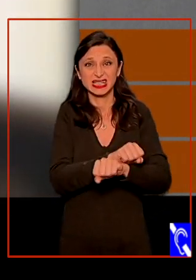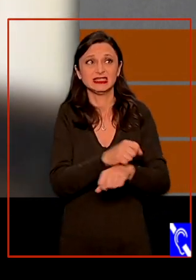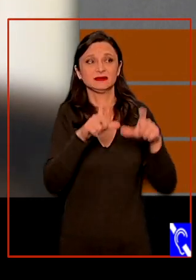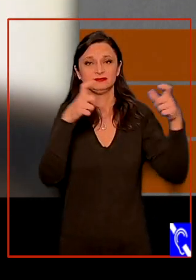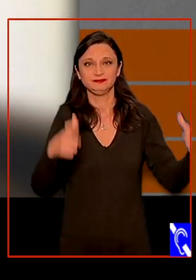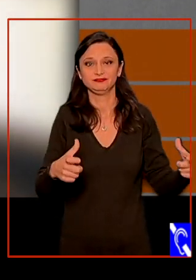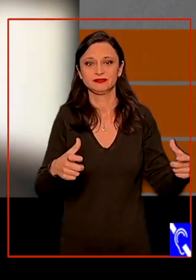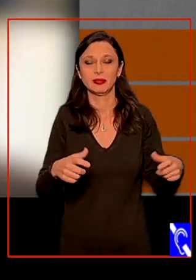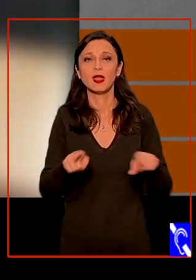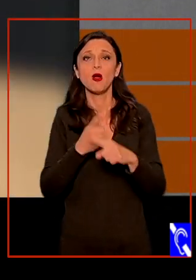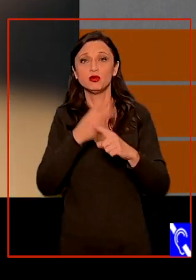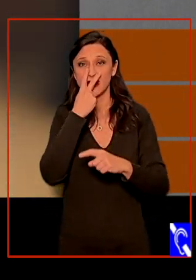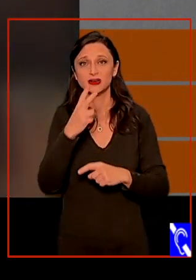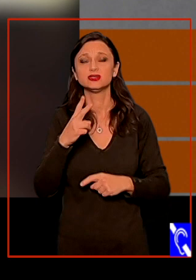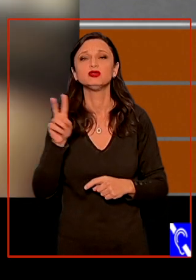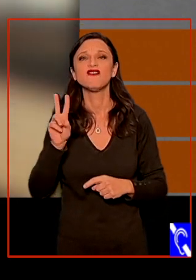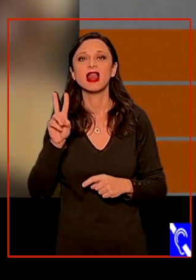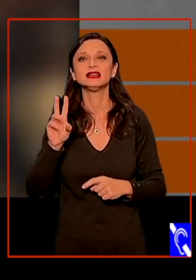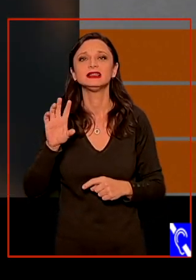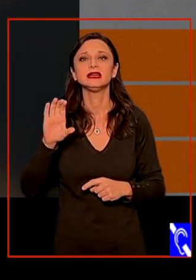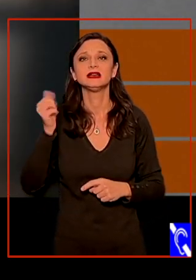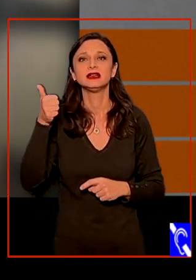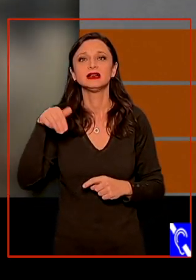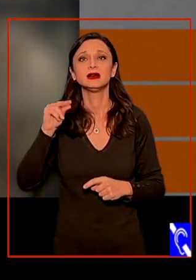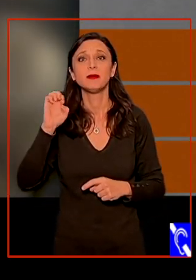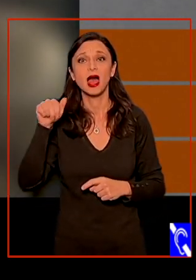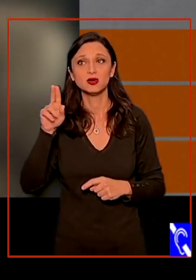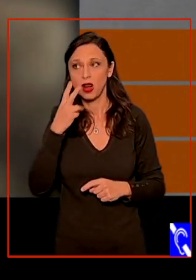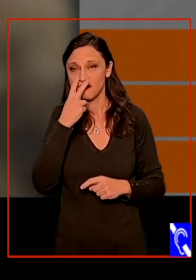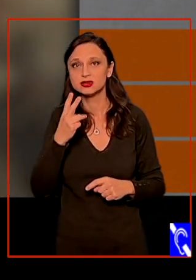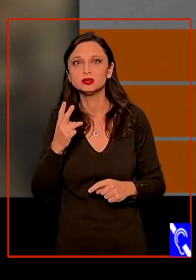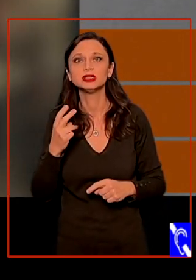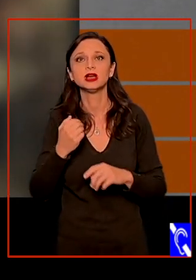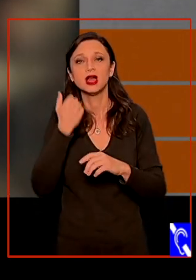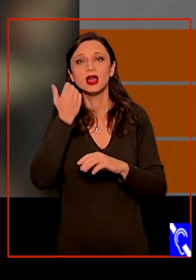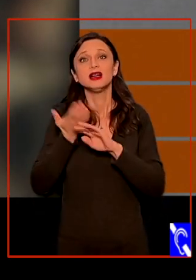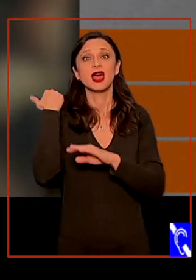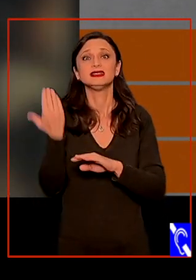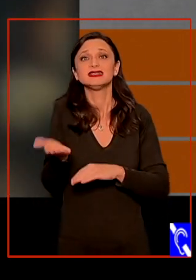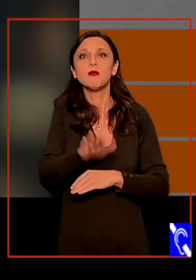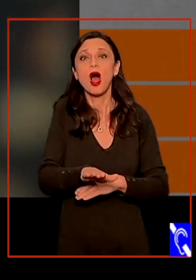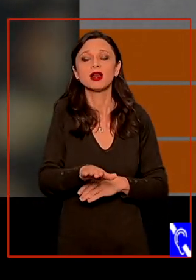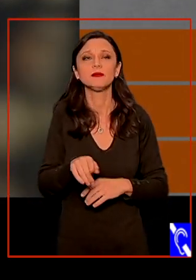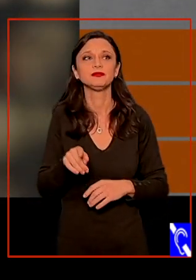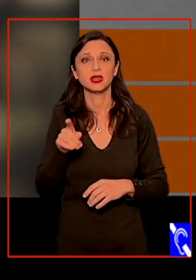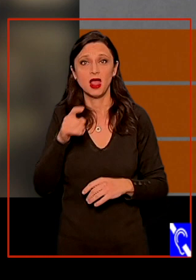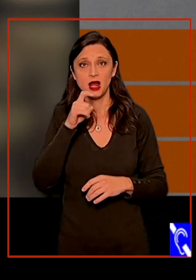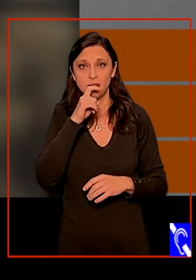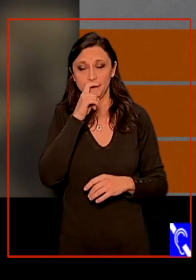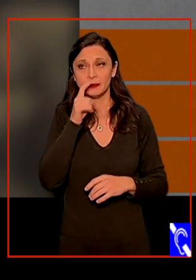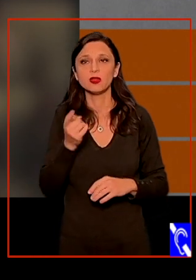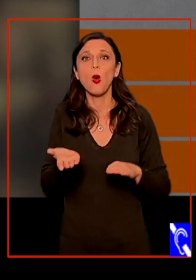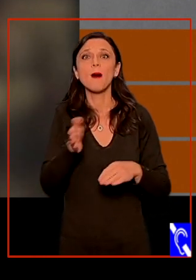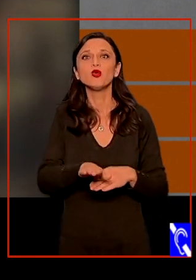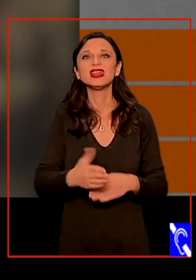să moară. Valentin Câmpeanu, persoană cu SIDA, a murit de foame pentru că asistentele de la Poiana Mare din acel cămin